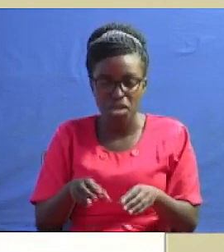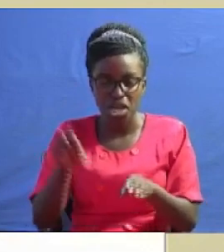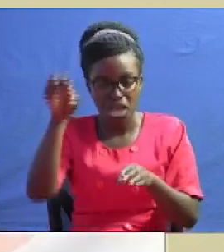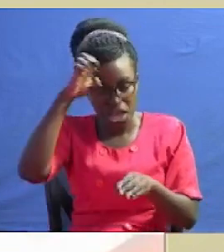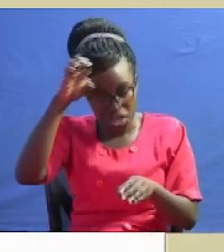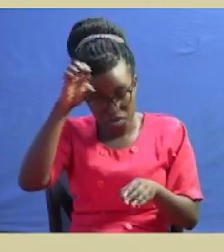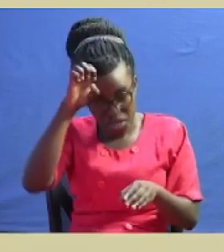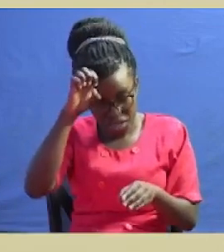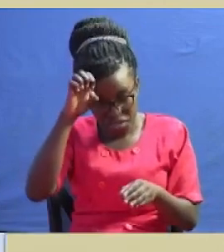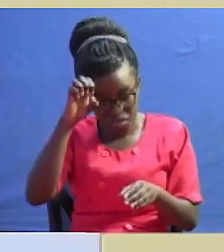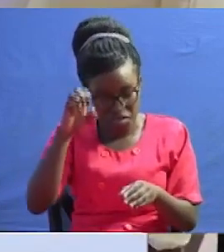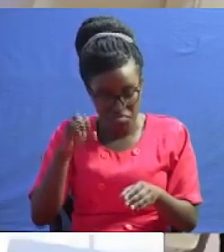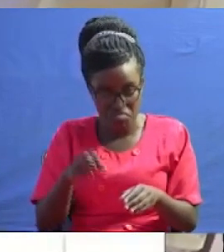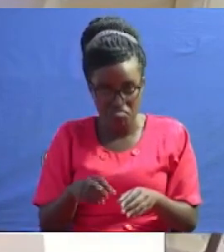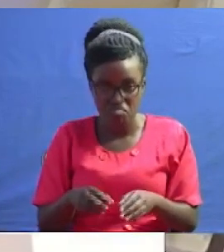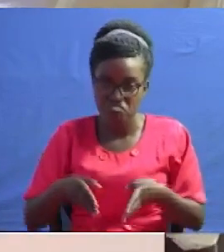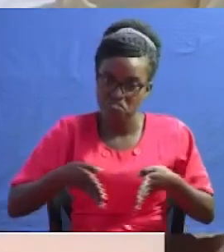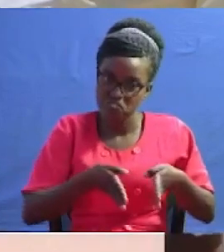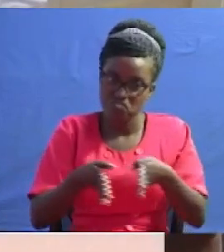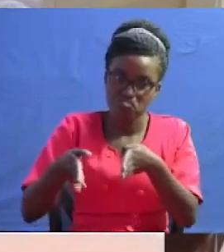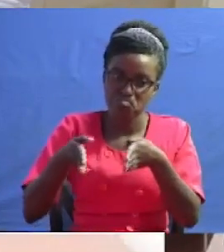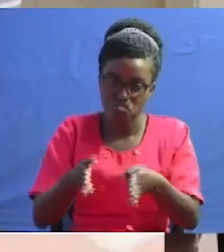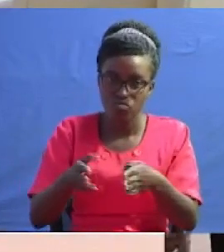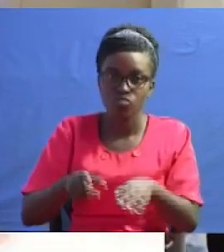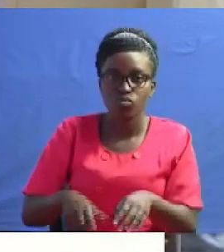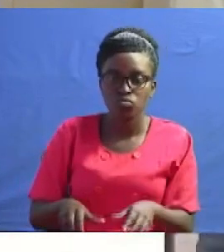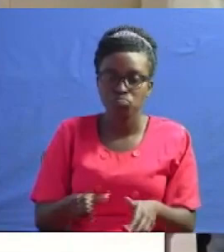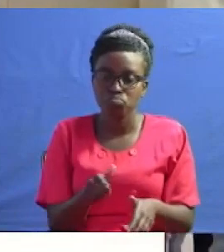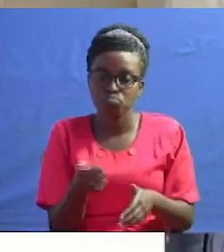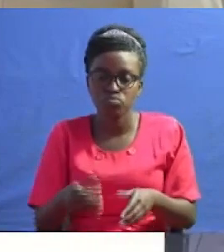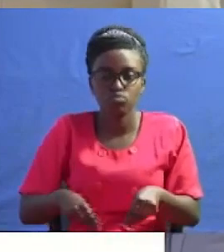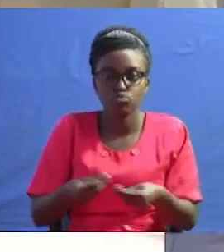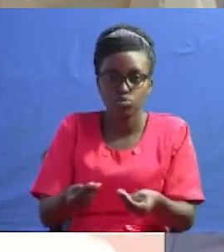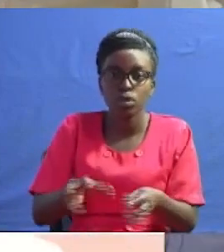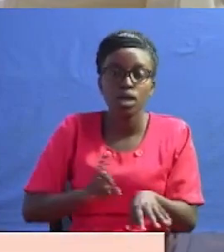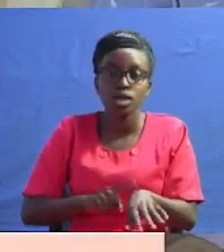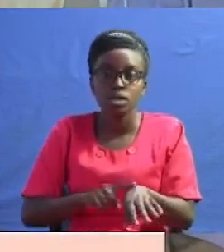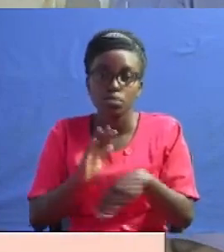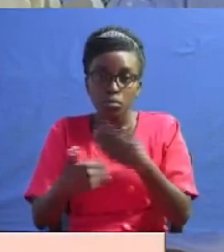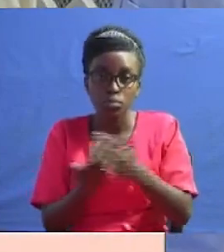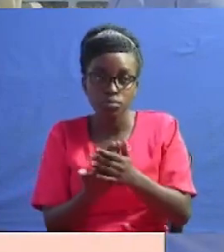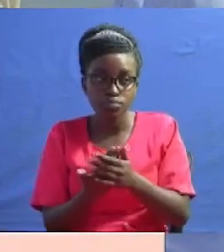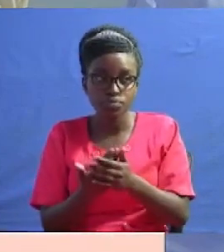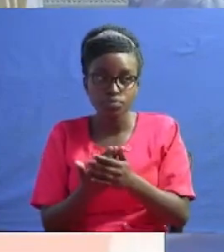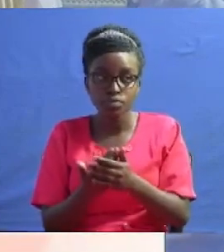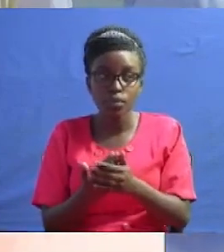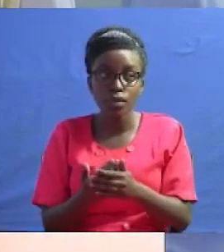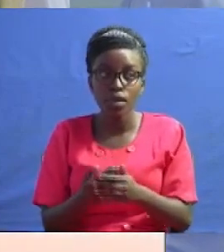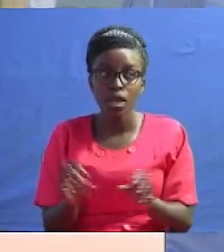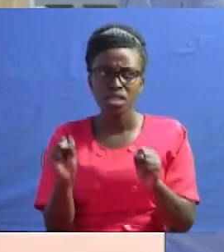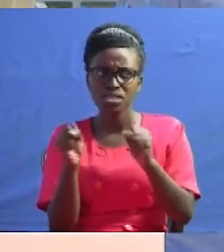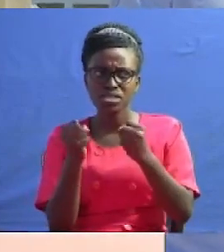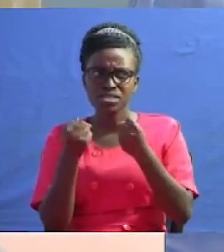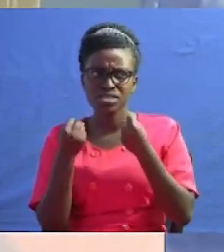masomo kuliko barabara ndio itapeleka Mandera. Mbunge wa eneo bunge la Lafi Mohamed Abdi Kir sasa kitaka usawa katika ugavi